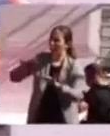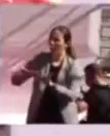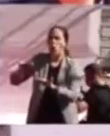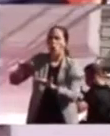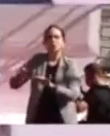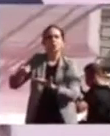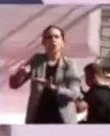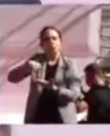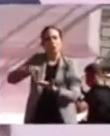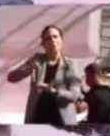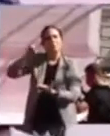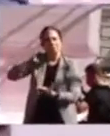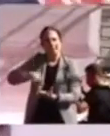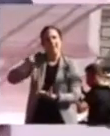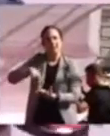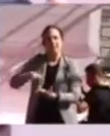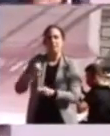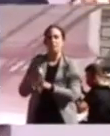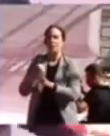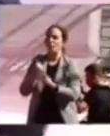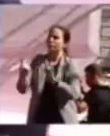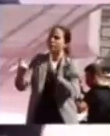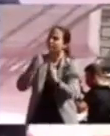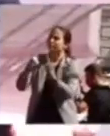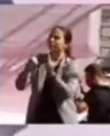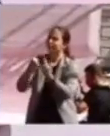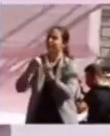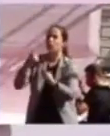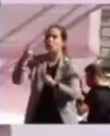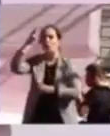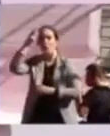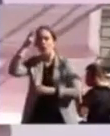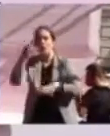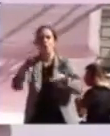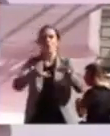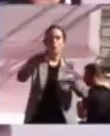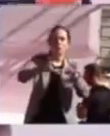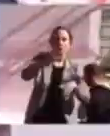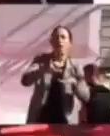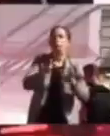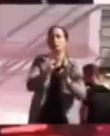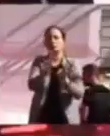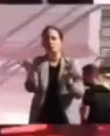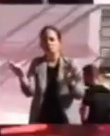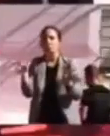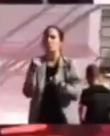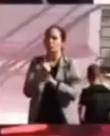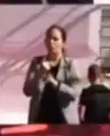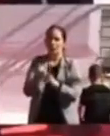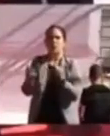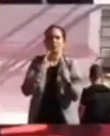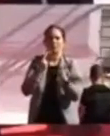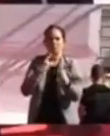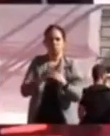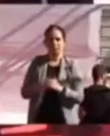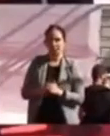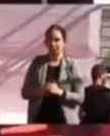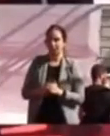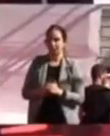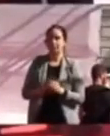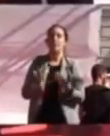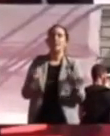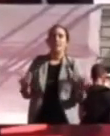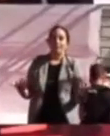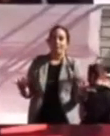poter discutere con il governo e con le controparti per affrontare questa cosa che vorrei fare due battute una consentitemi ma credo di